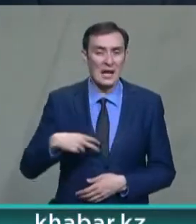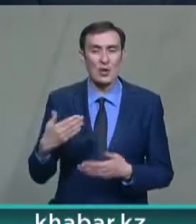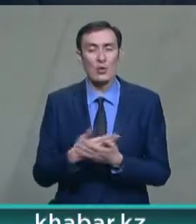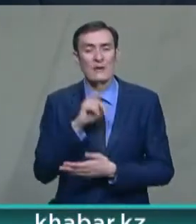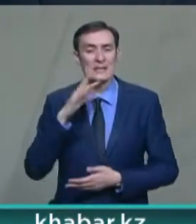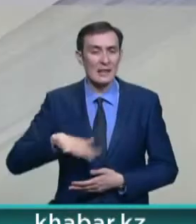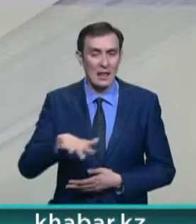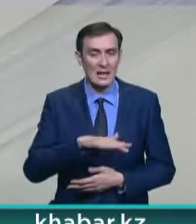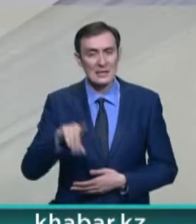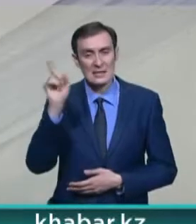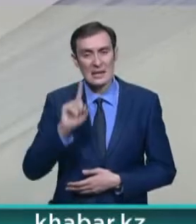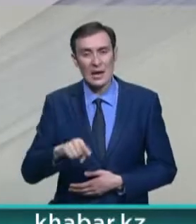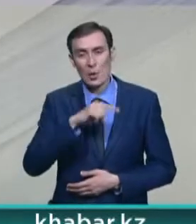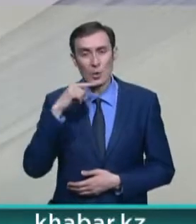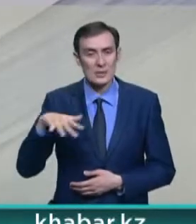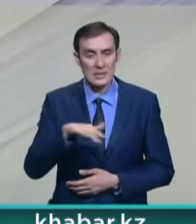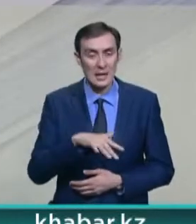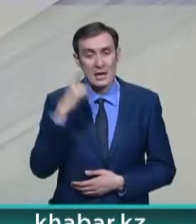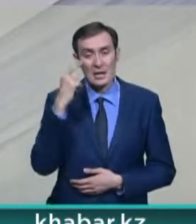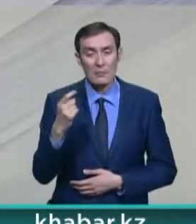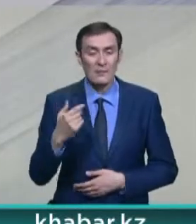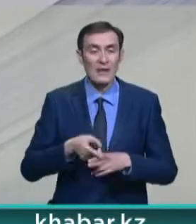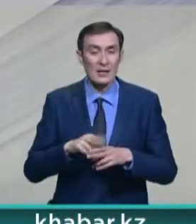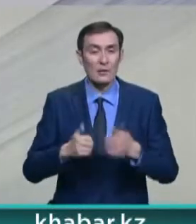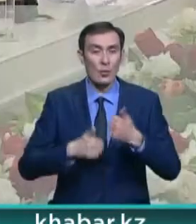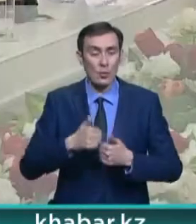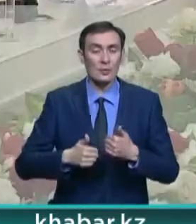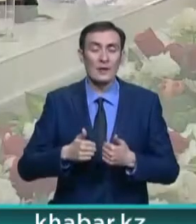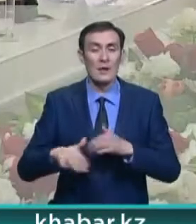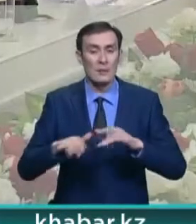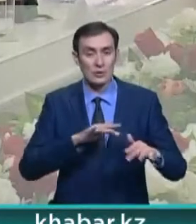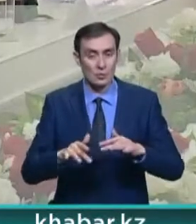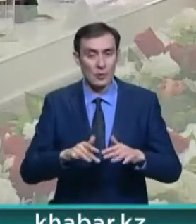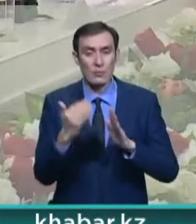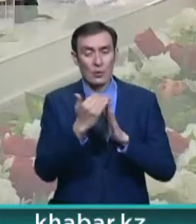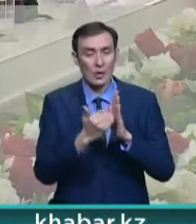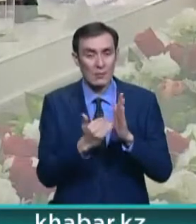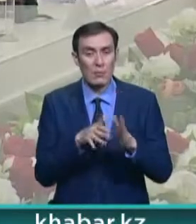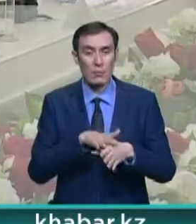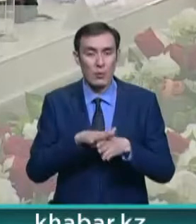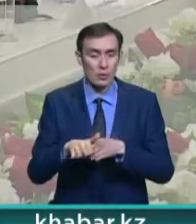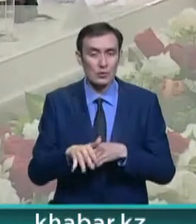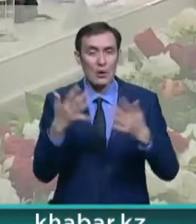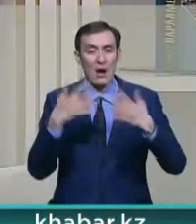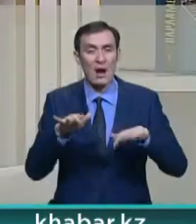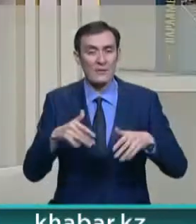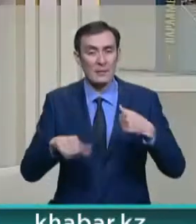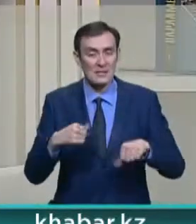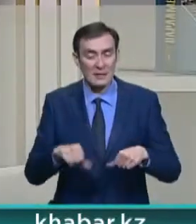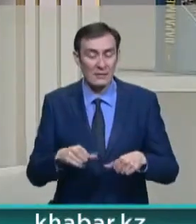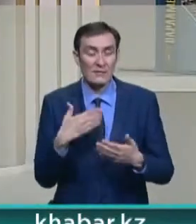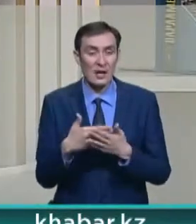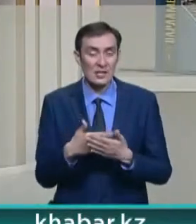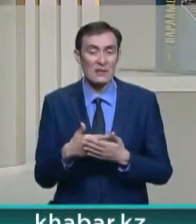новая зеландия израиль и россия напомню с этого года конкурсной процедуры программы полностью автоматизированы в